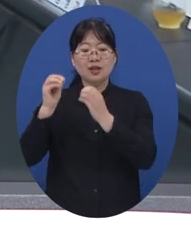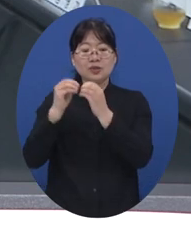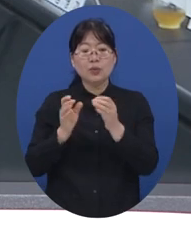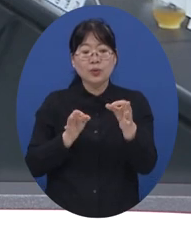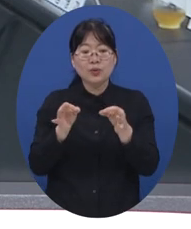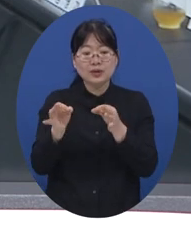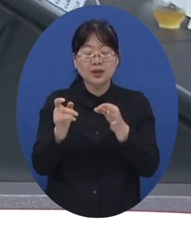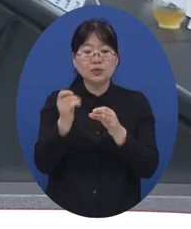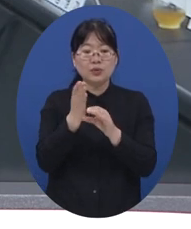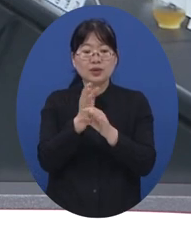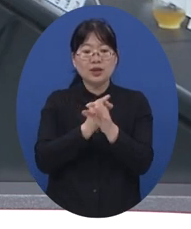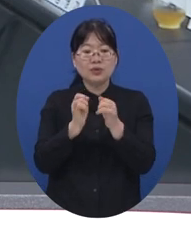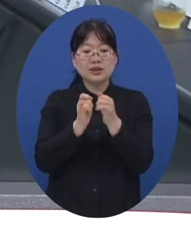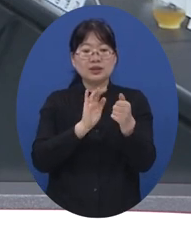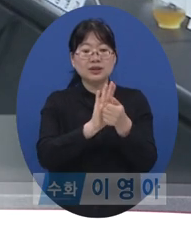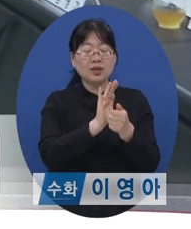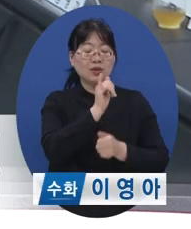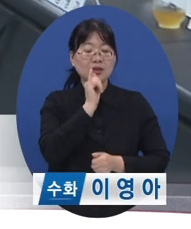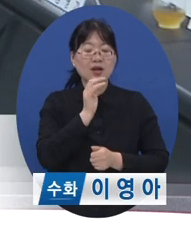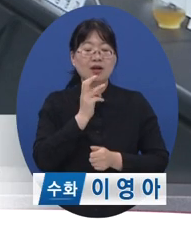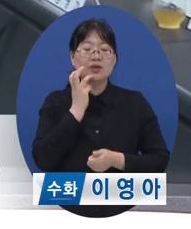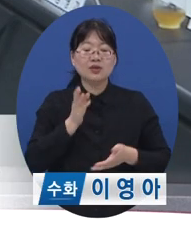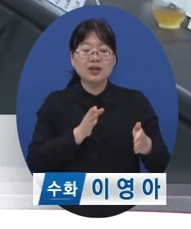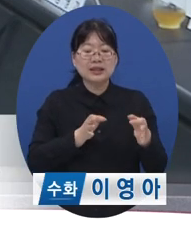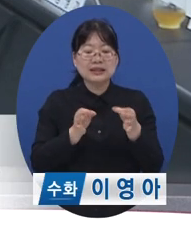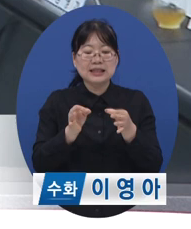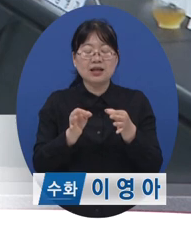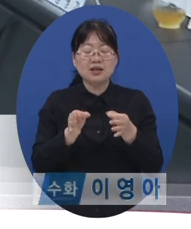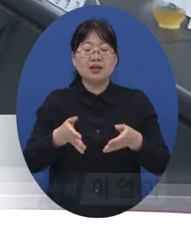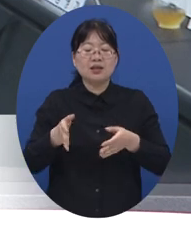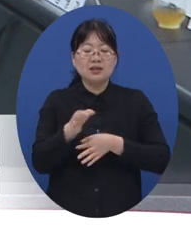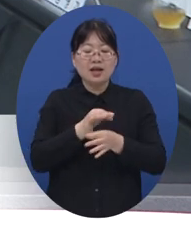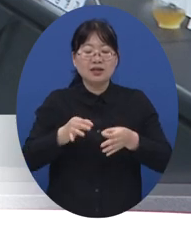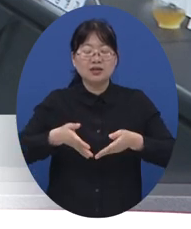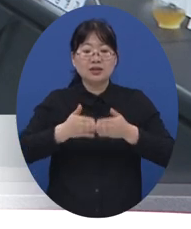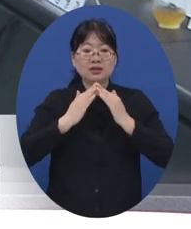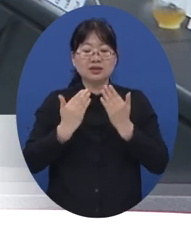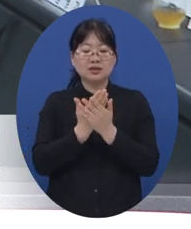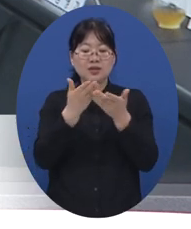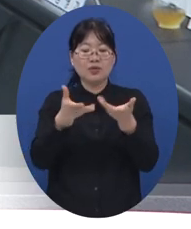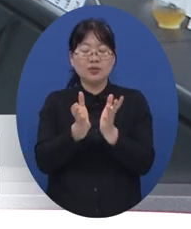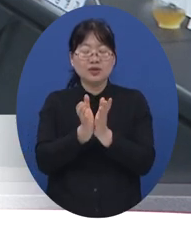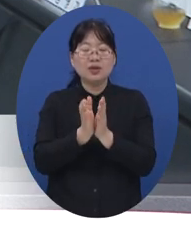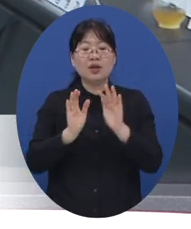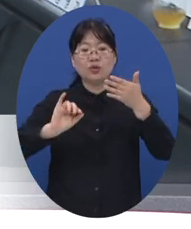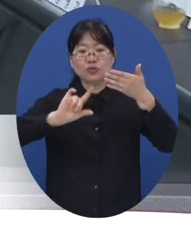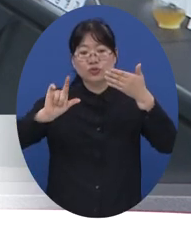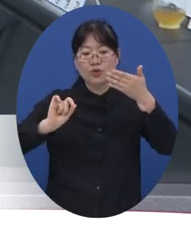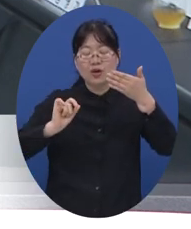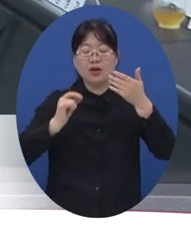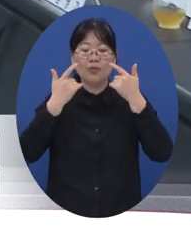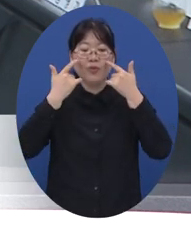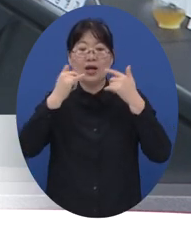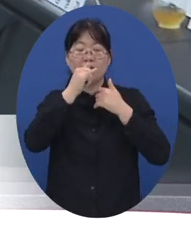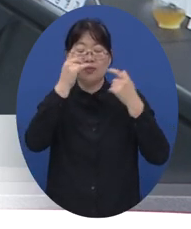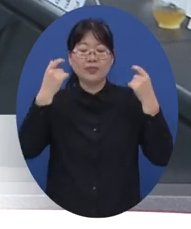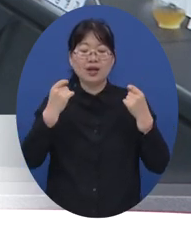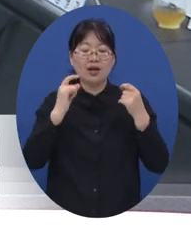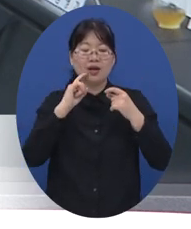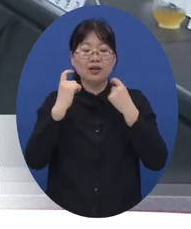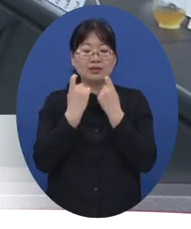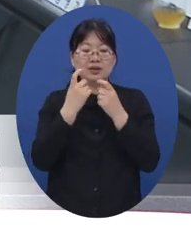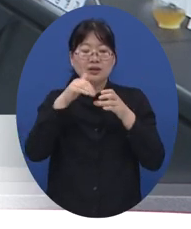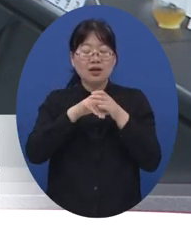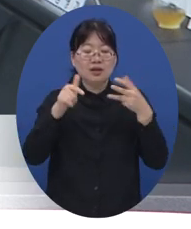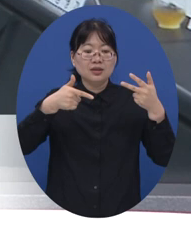전통시장 등 소상공인을 지원하는 경기시장상권진흥원 설립이 오는 9월경 가시화될 전망입니다. 민선 측이